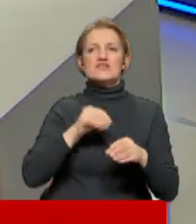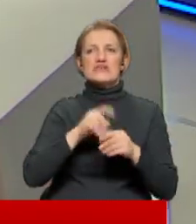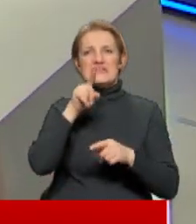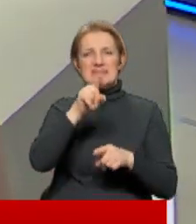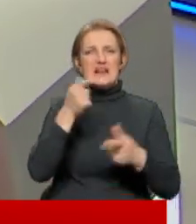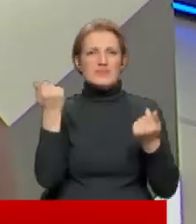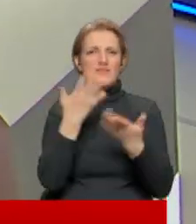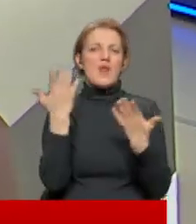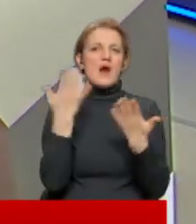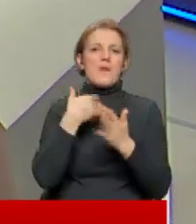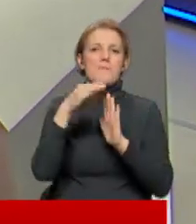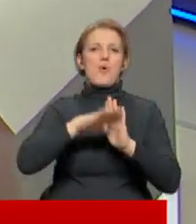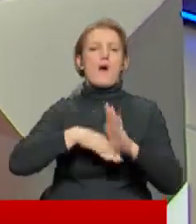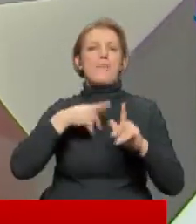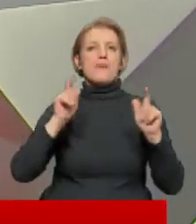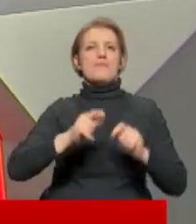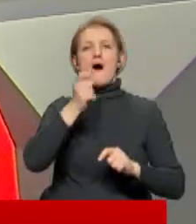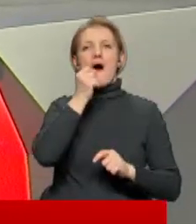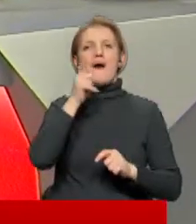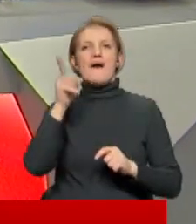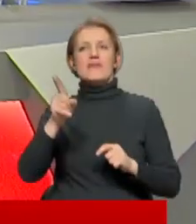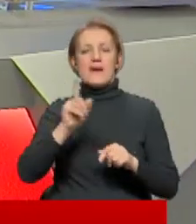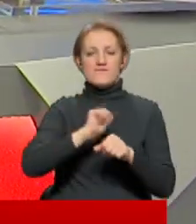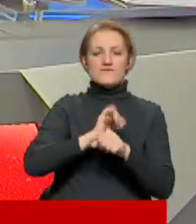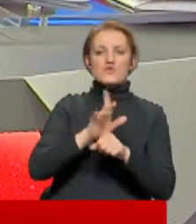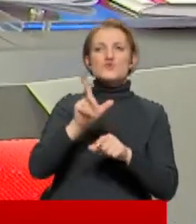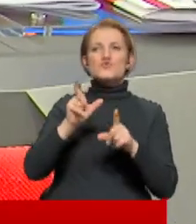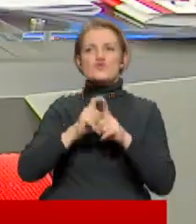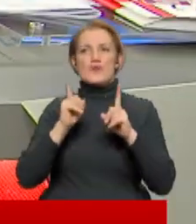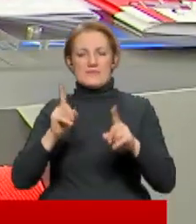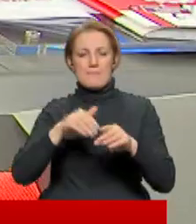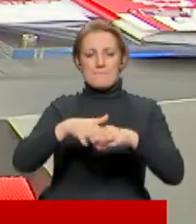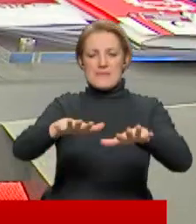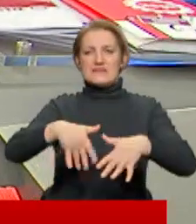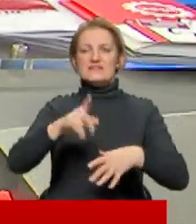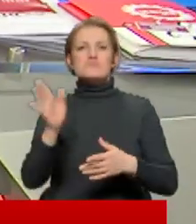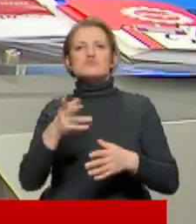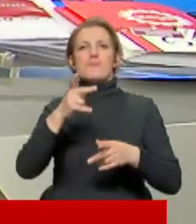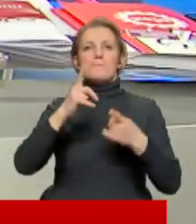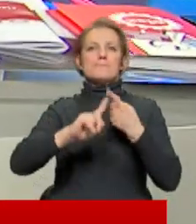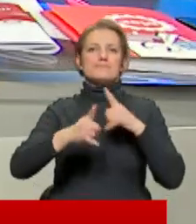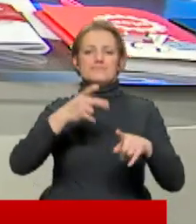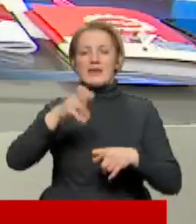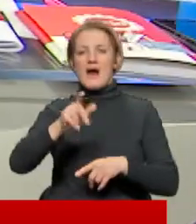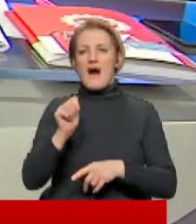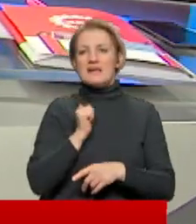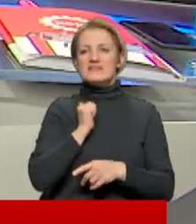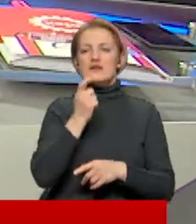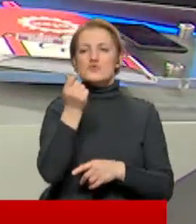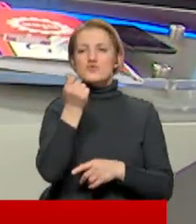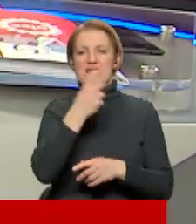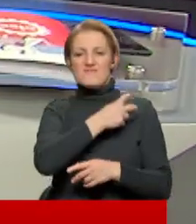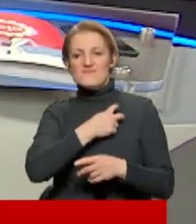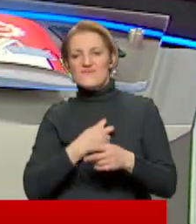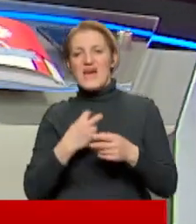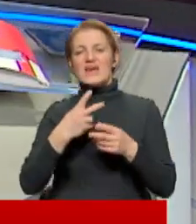sizle de defalarca program yaptık. Hatta Ankara'da pandemi döneminde gelmiştik. Meclisteki evet. bütün siyasi partilere şu asgari ücreti vergi dışı